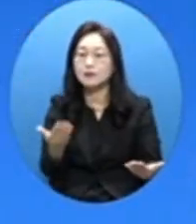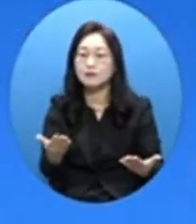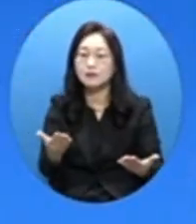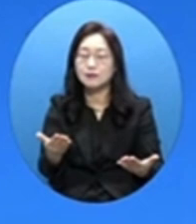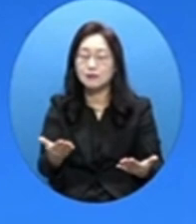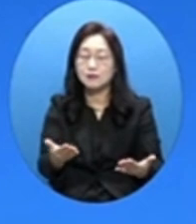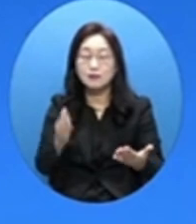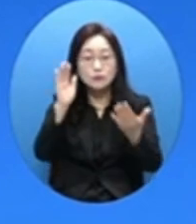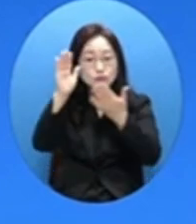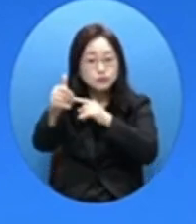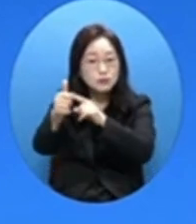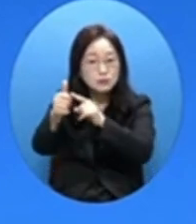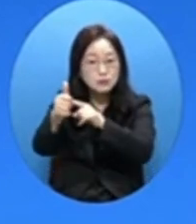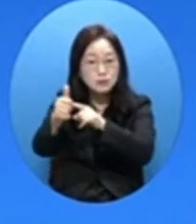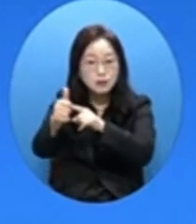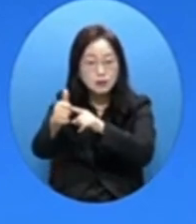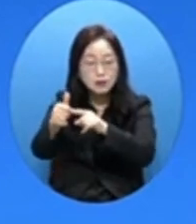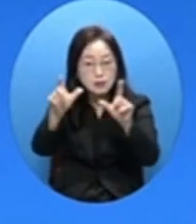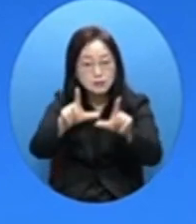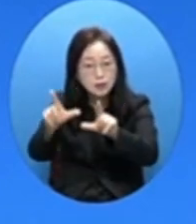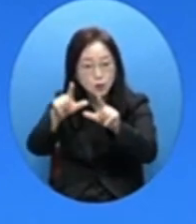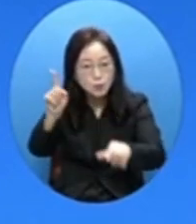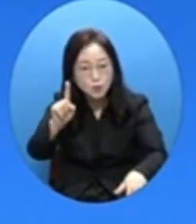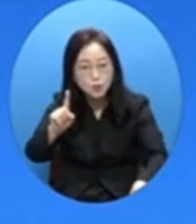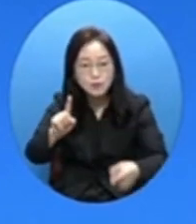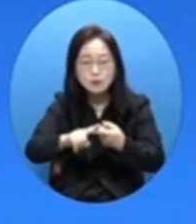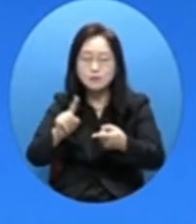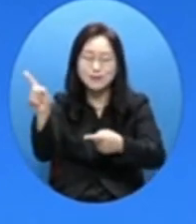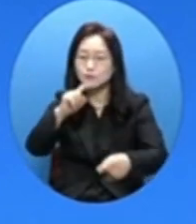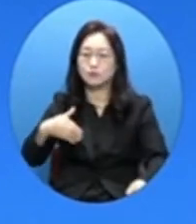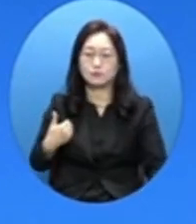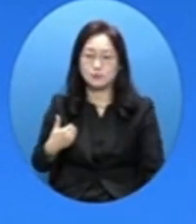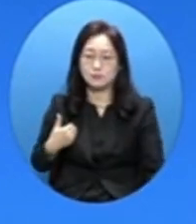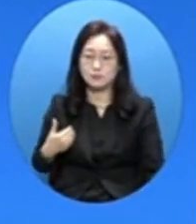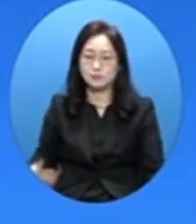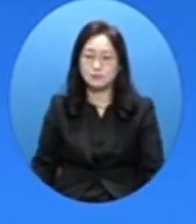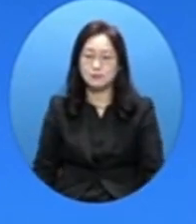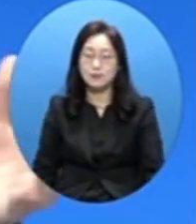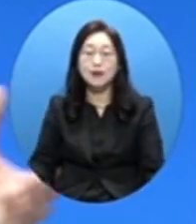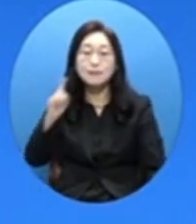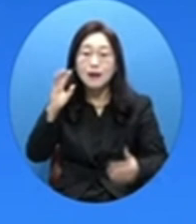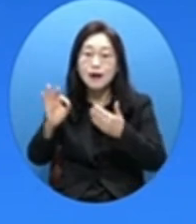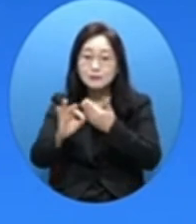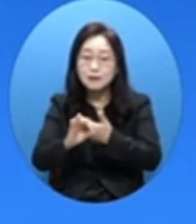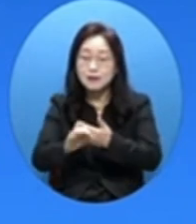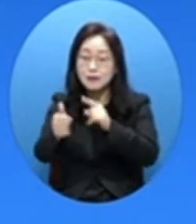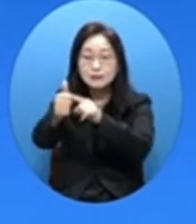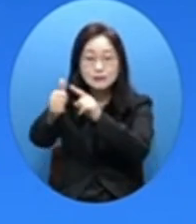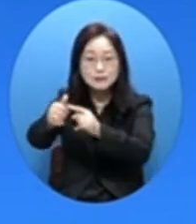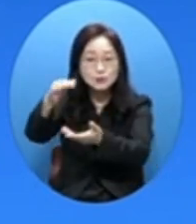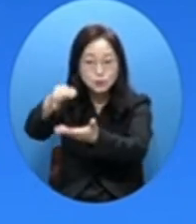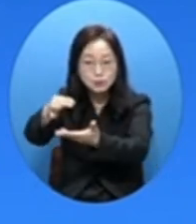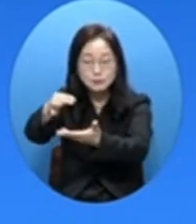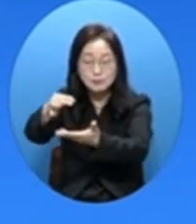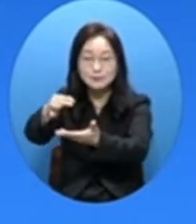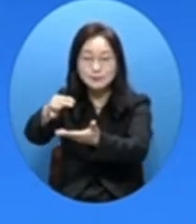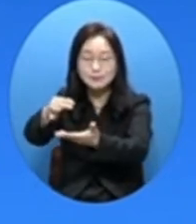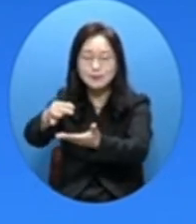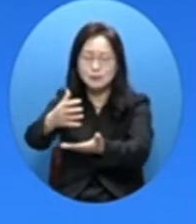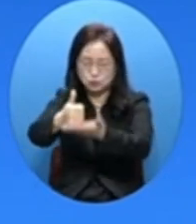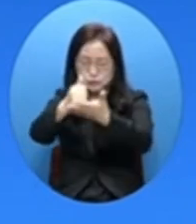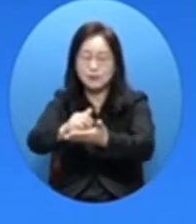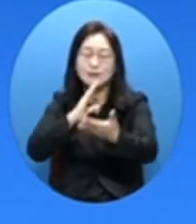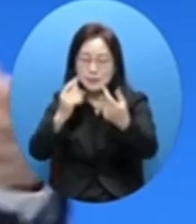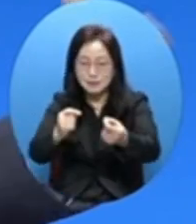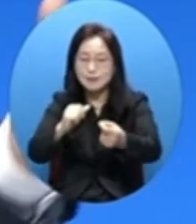그 후에 어떻게 됐는지 성경에서 기록이 사라져버리고 말았습니다. 만일 삭개오처럼 그 재산을 주님 내가 다